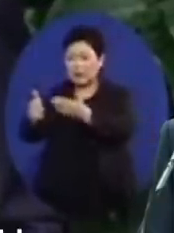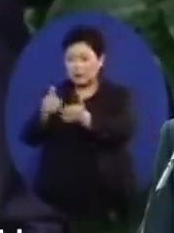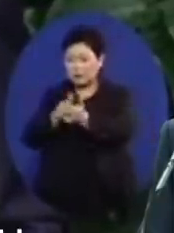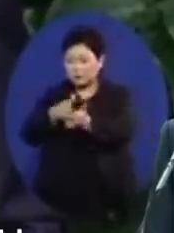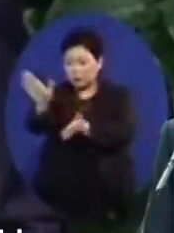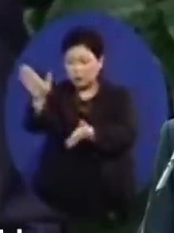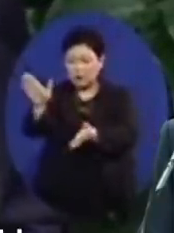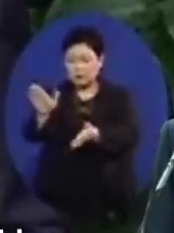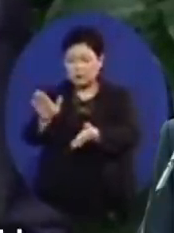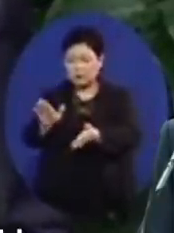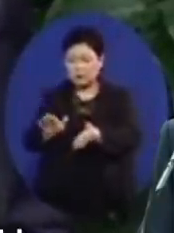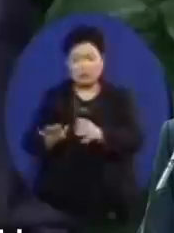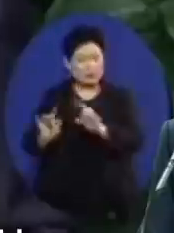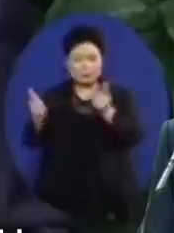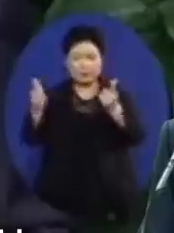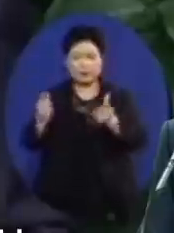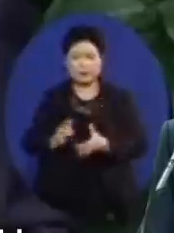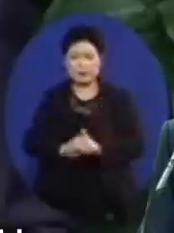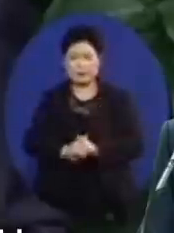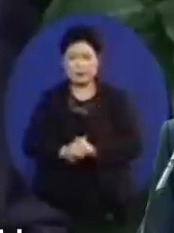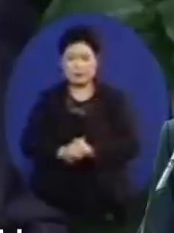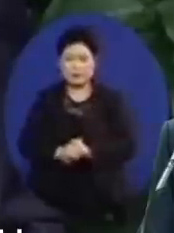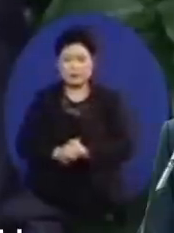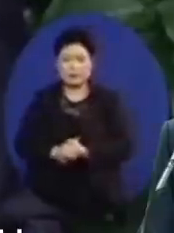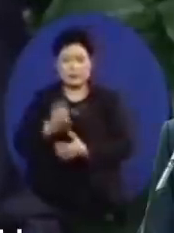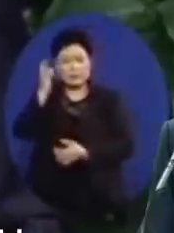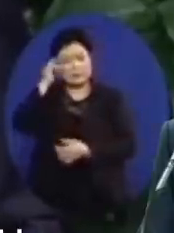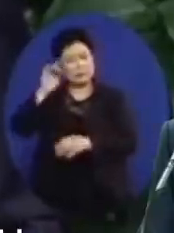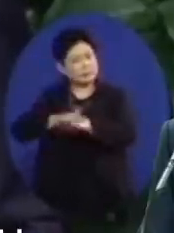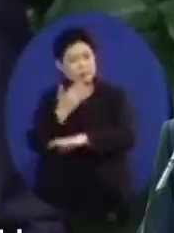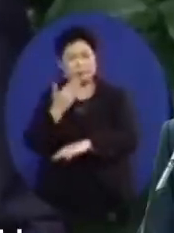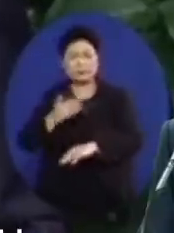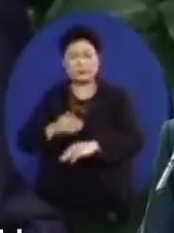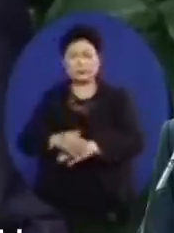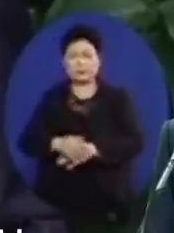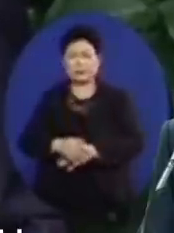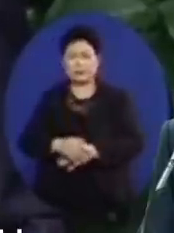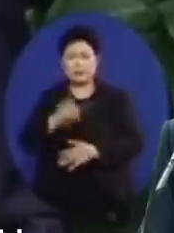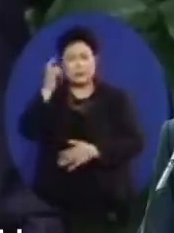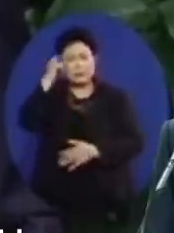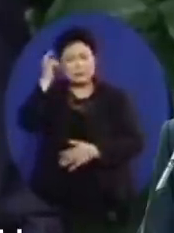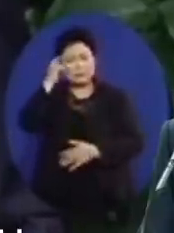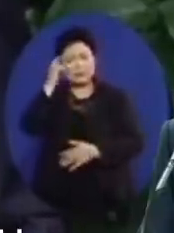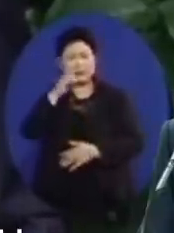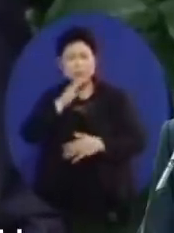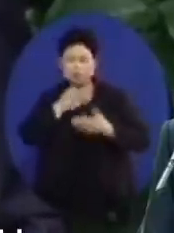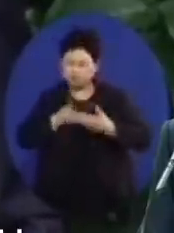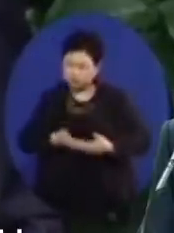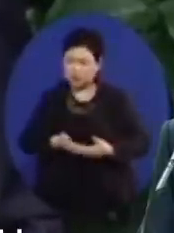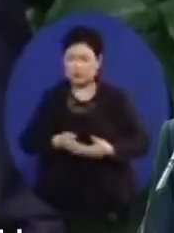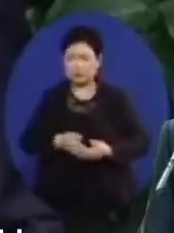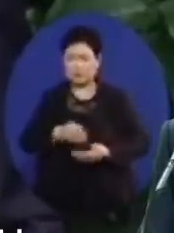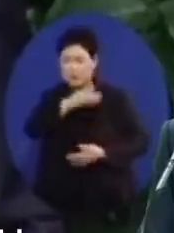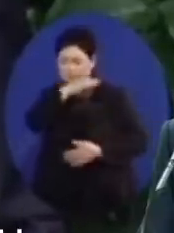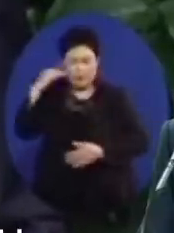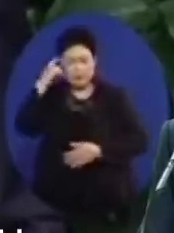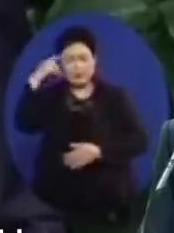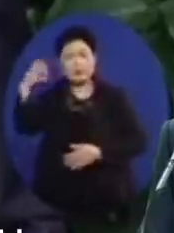쫓겨나서 고난당한다. 생각 잘못입니다. 생각이 얼마나 중요합니까? 바른 생각해야 돼요.